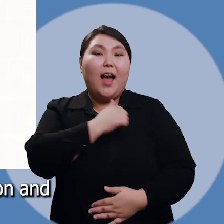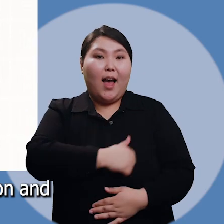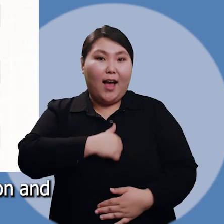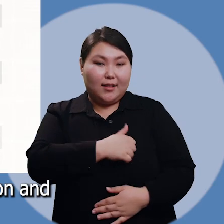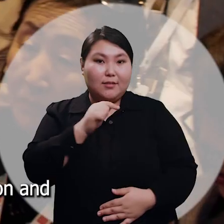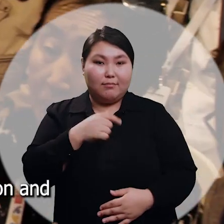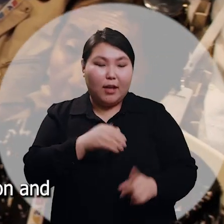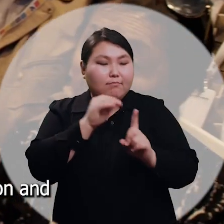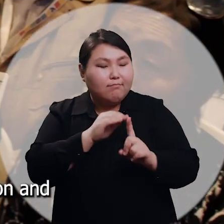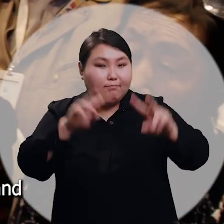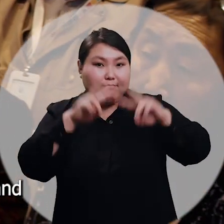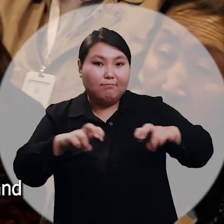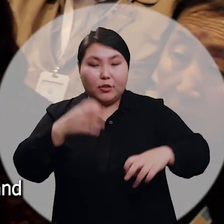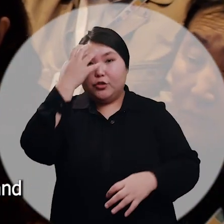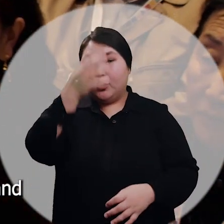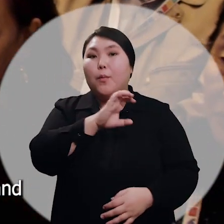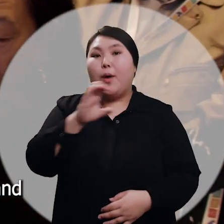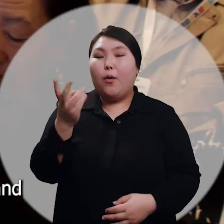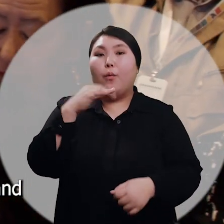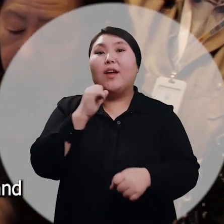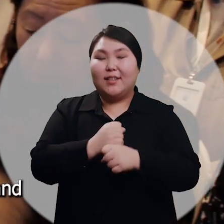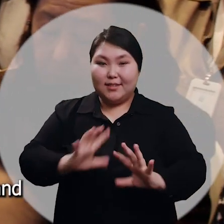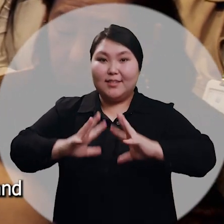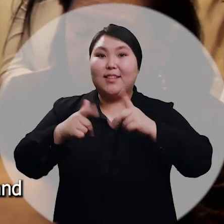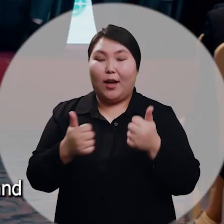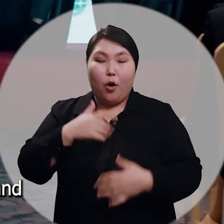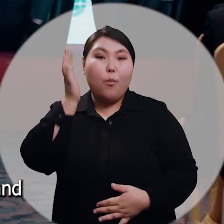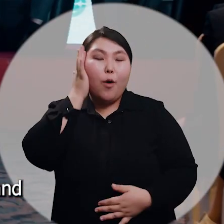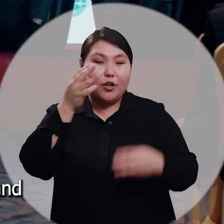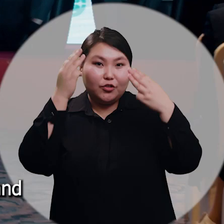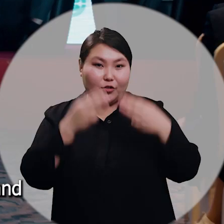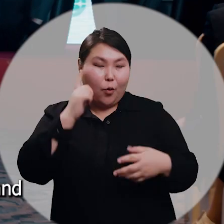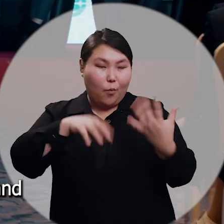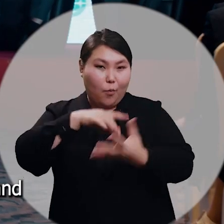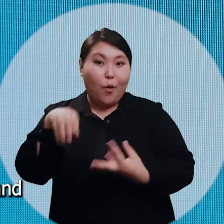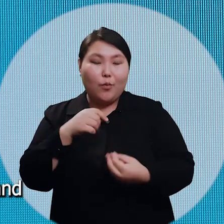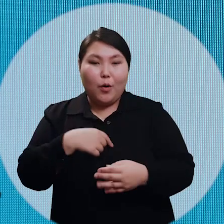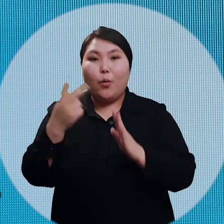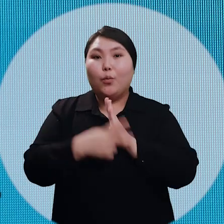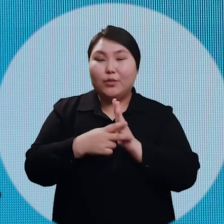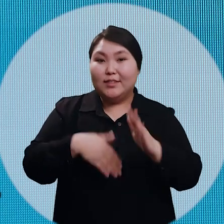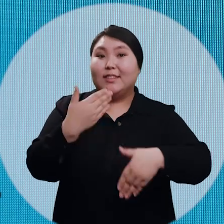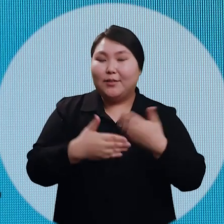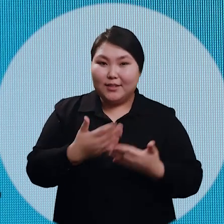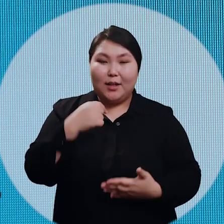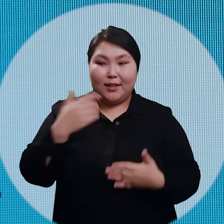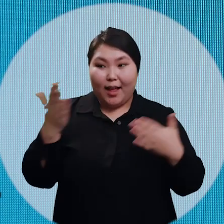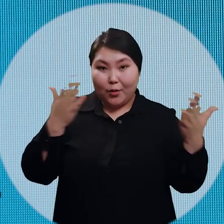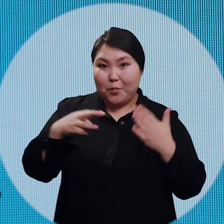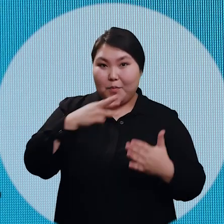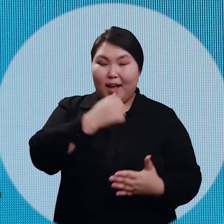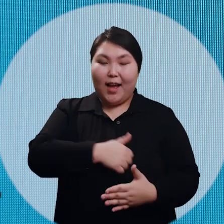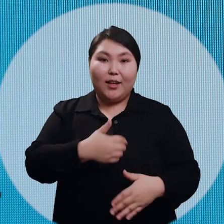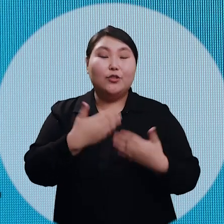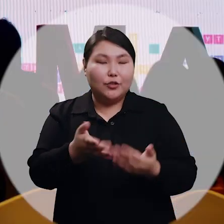сэдгэд ханамчийг тандын судалж, дүрүйн байгүлэгүлэг үлэжлғааг сайжрүүлэх, боллух шиэдвэрийг болуусарүүлэх үнэлэх юбцад талуудыг